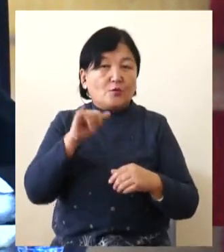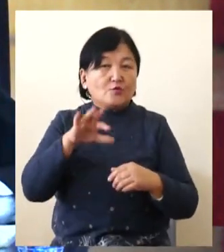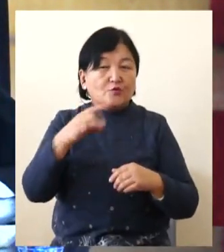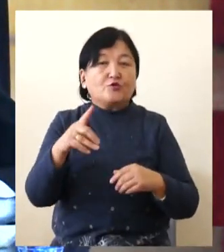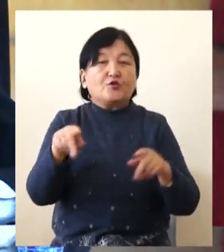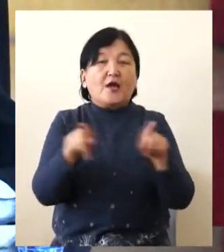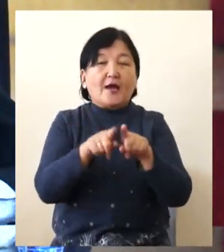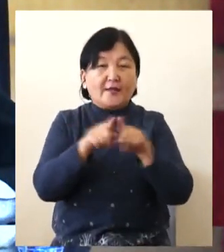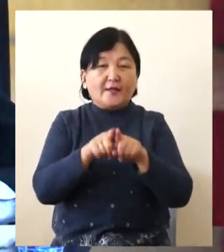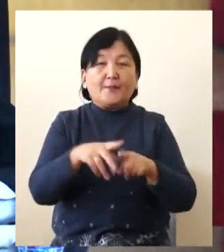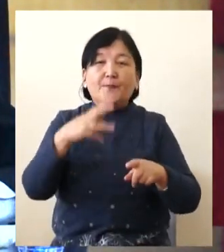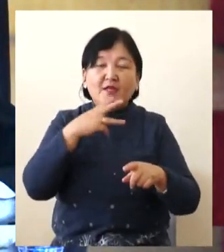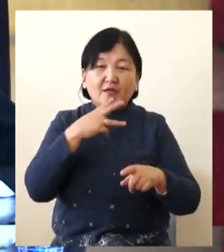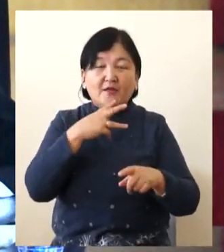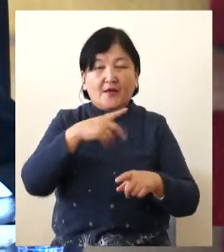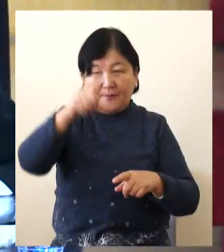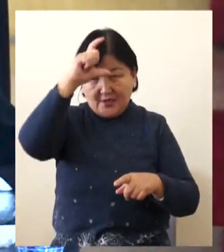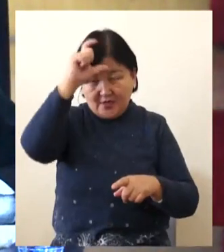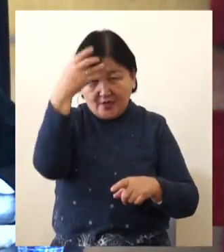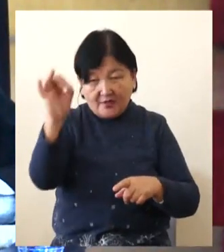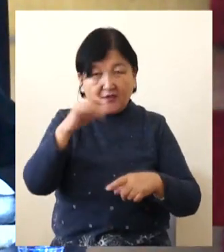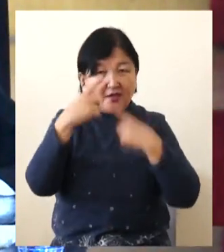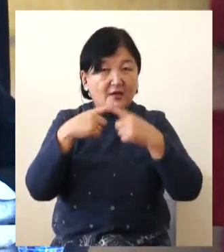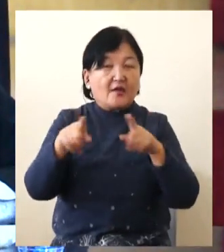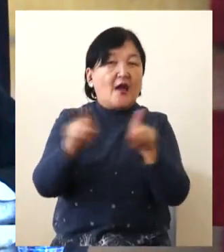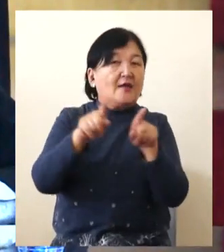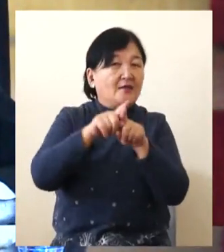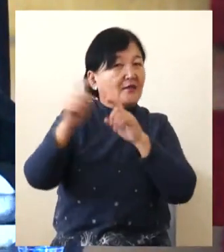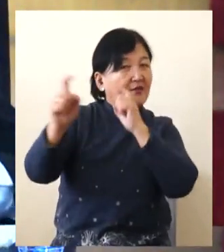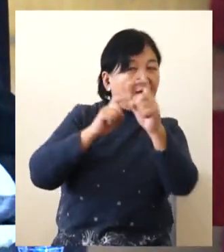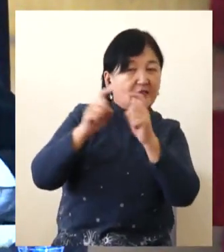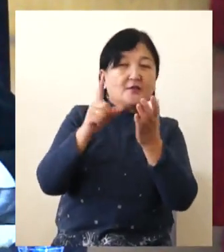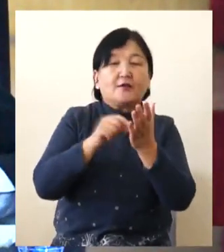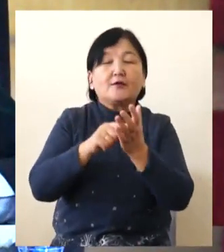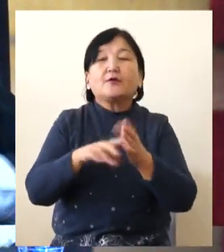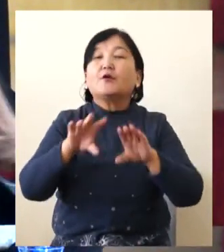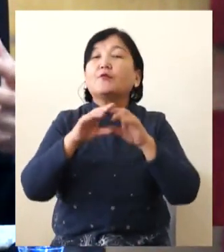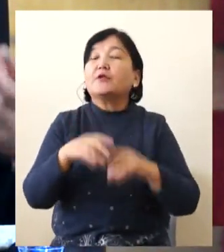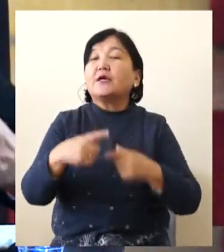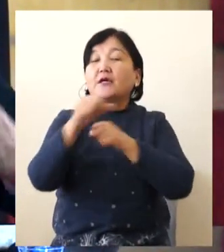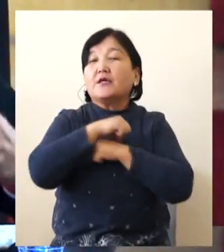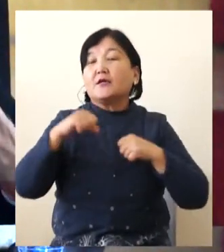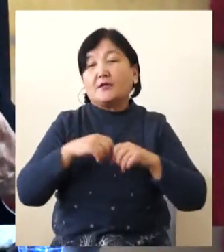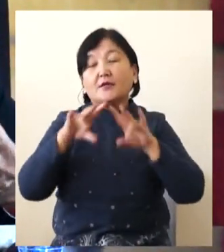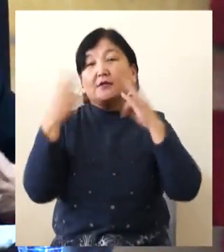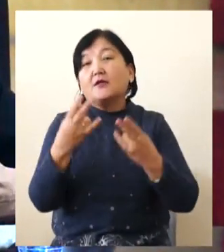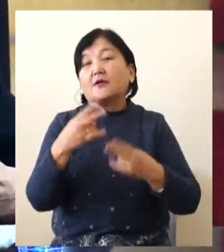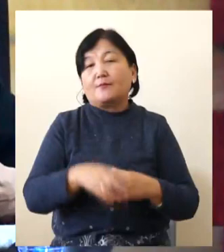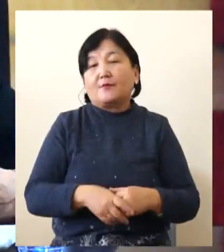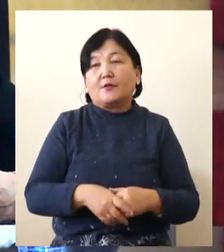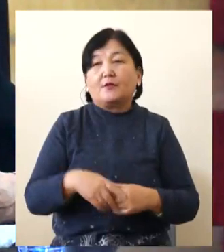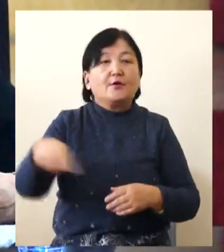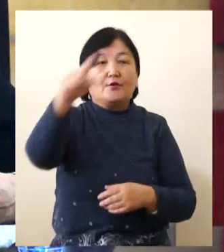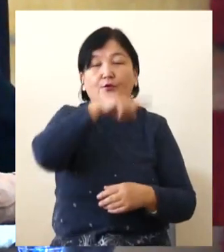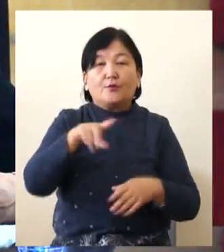яг адилхан мэдлэгтэйгээр мэдээлэлтэйгээр тэднэртэй ярилцахыг хийж байгаа. Энэ иргэний нийгэм. Одоо өнөөдөр бид энд сууж байгаа хүмүүс иргэний нийгэм